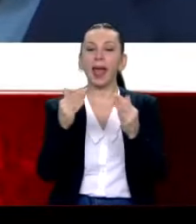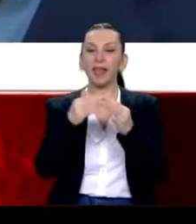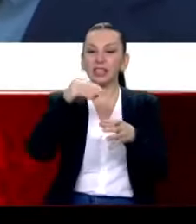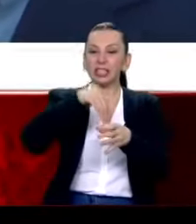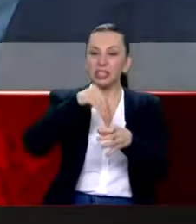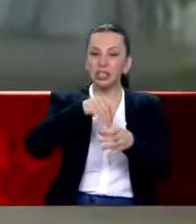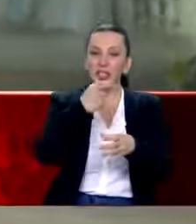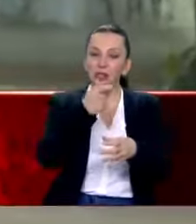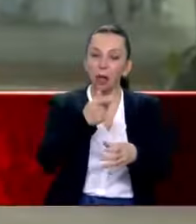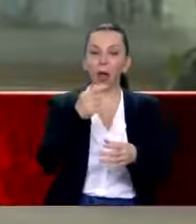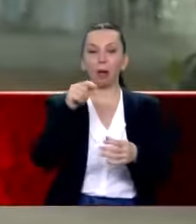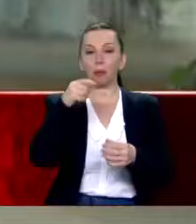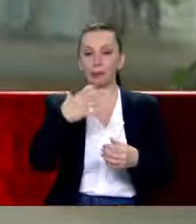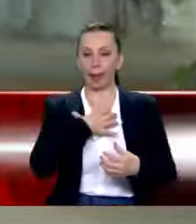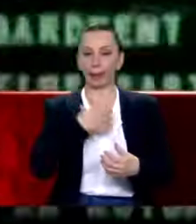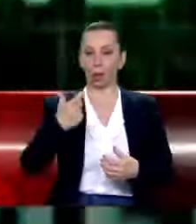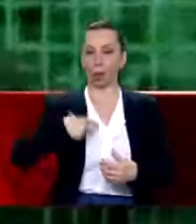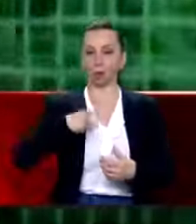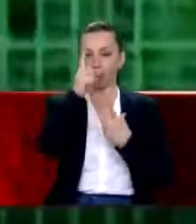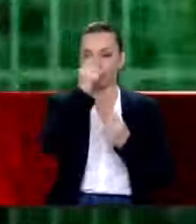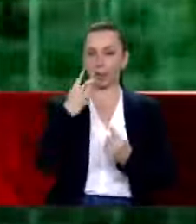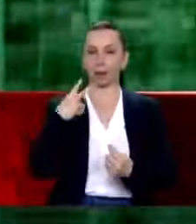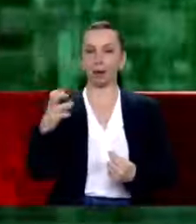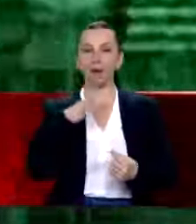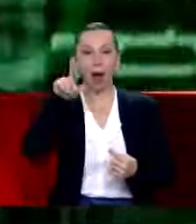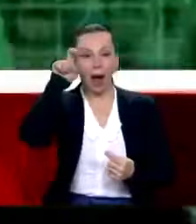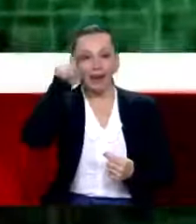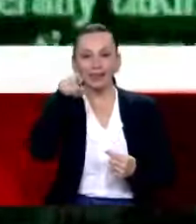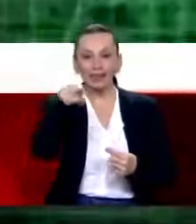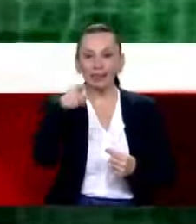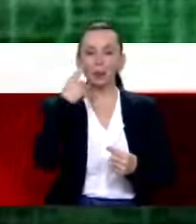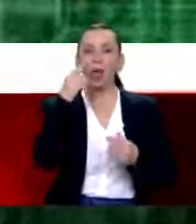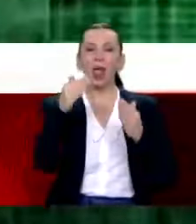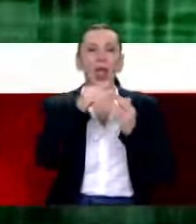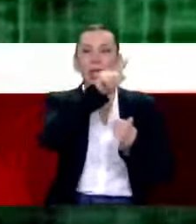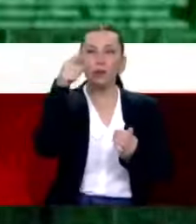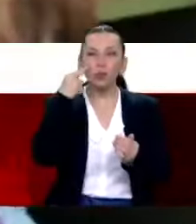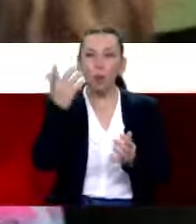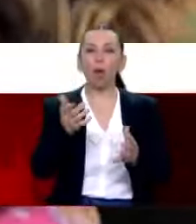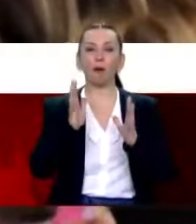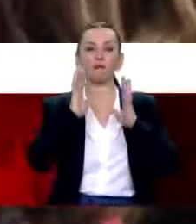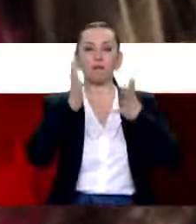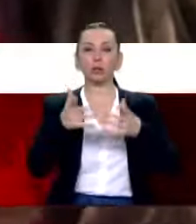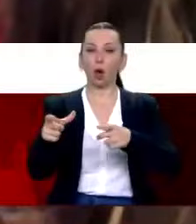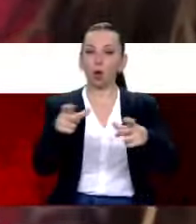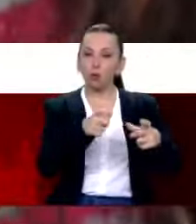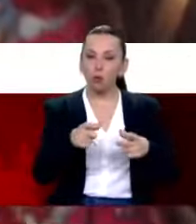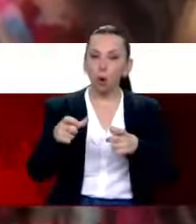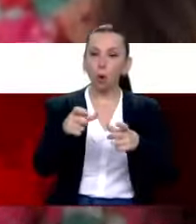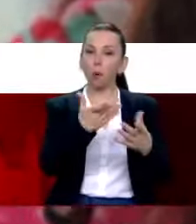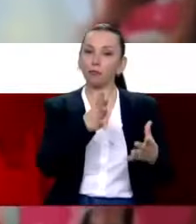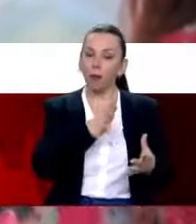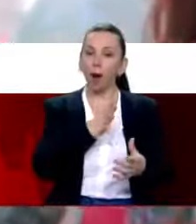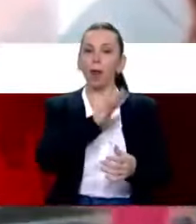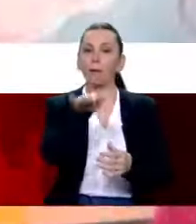bütün cihazlara erişebilir. Akıllı cihazların kullanımı günden güne artıyor. Her evde birden fazla cihaz bulunuyor. Hepsinin üstünde sensör,